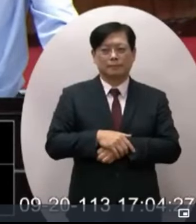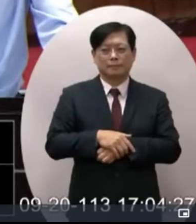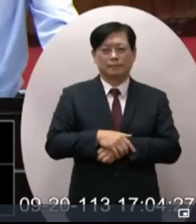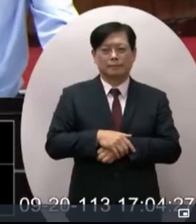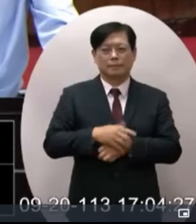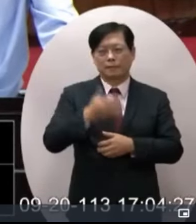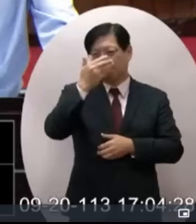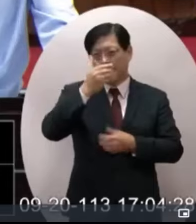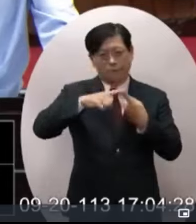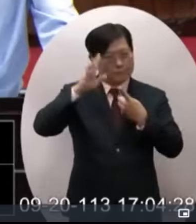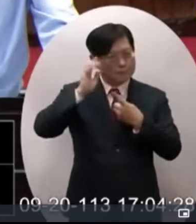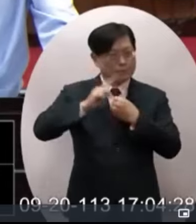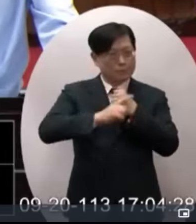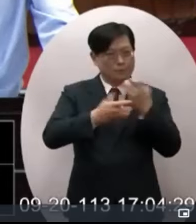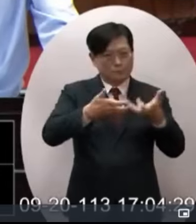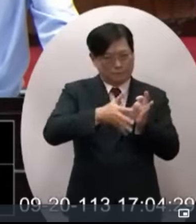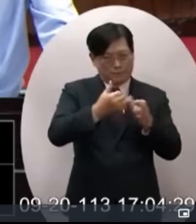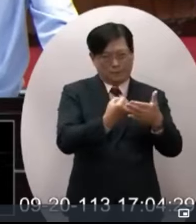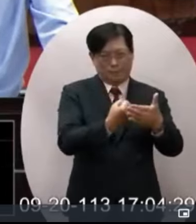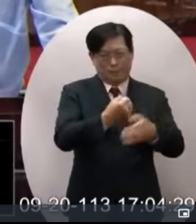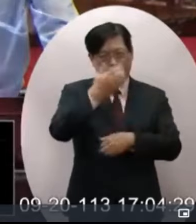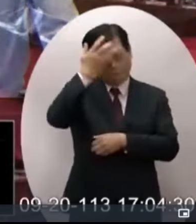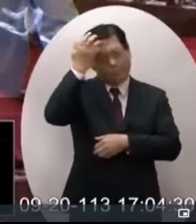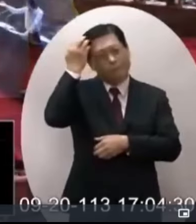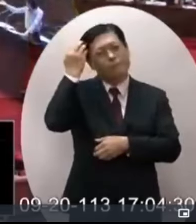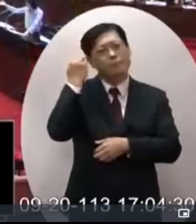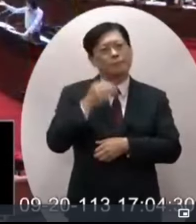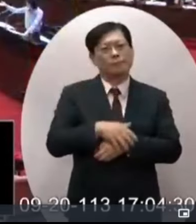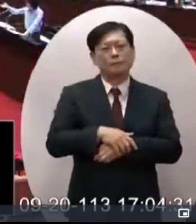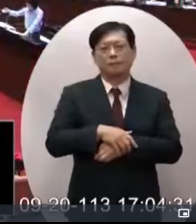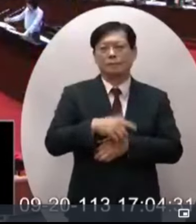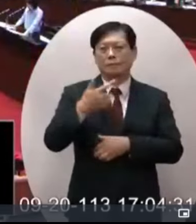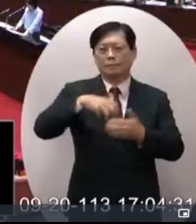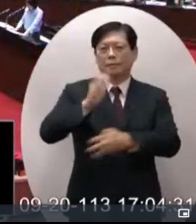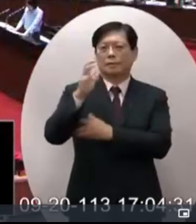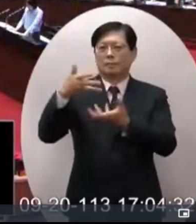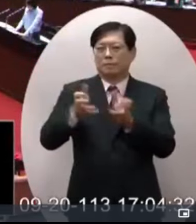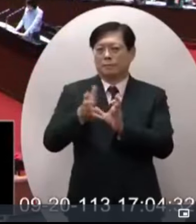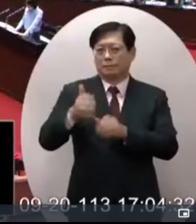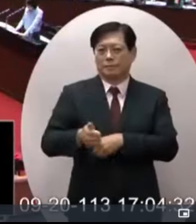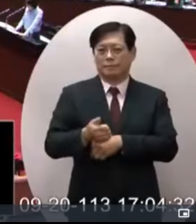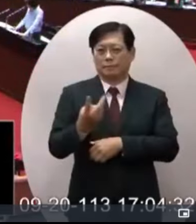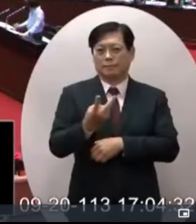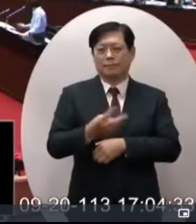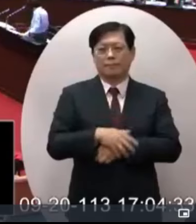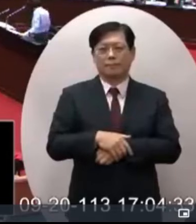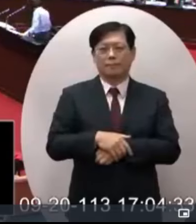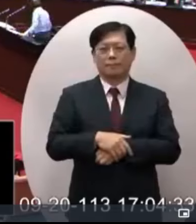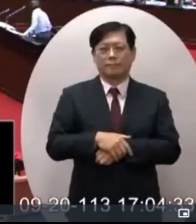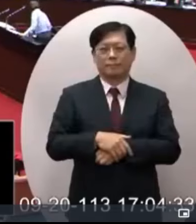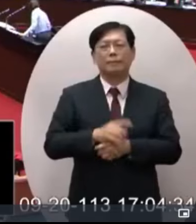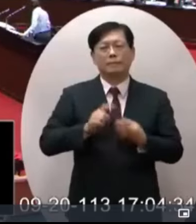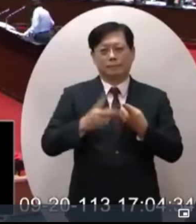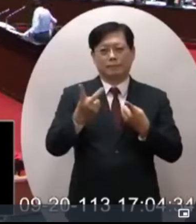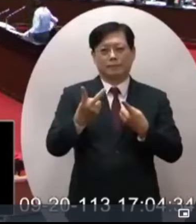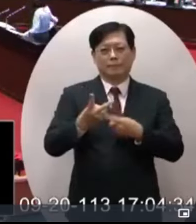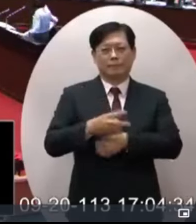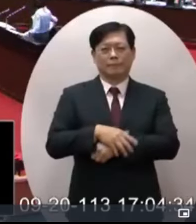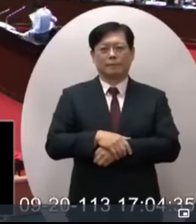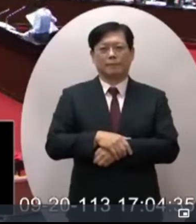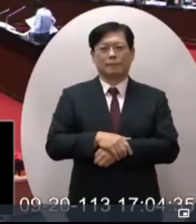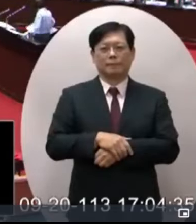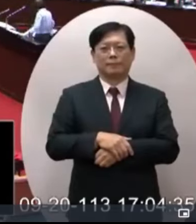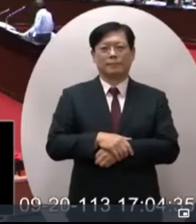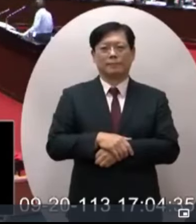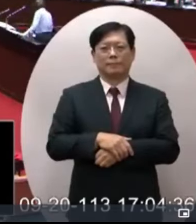法务部长，对不起。 法务部长。 部长。 继续。 还有内政部长。 两位吗？ 对，两位。